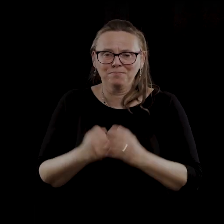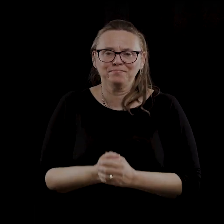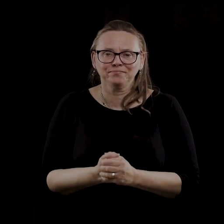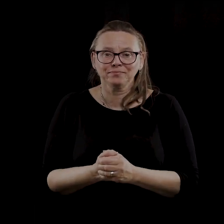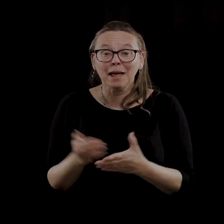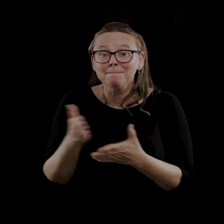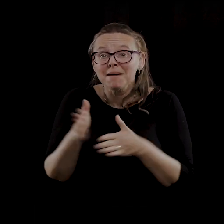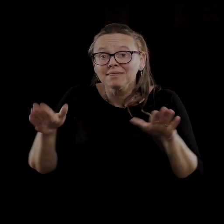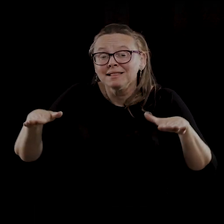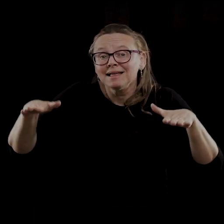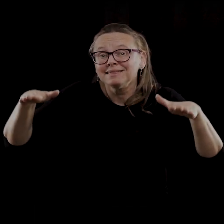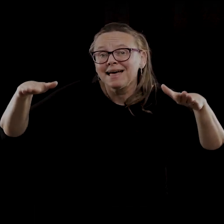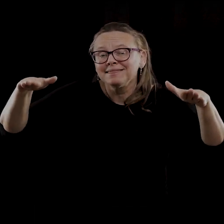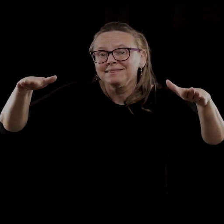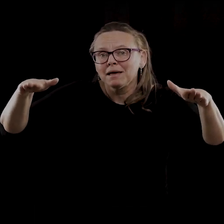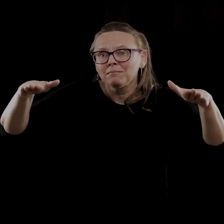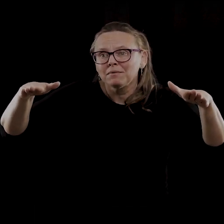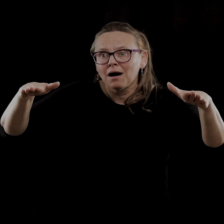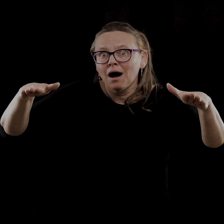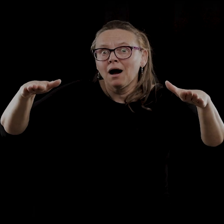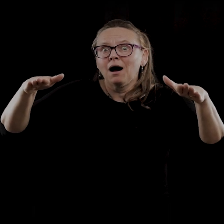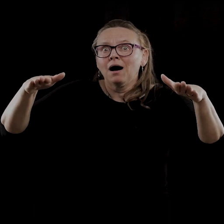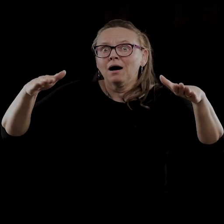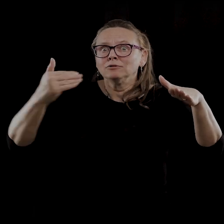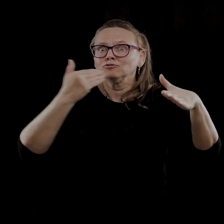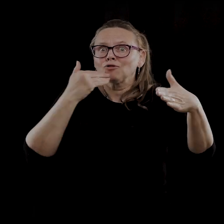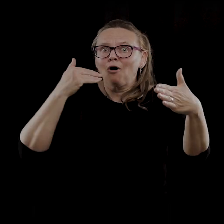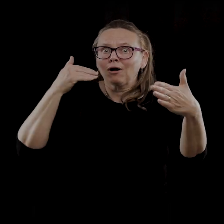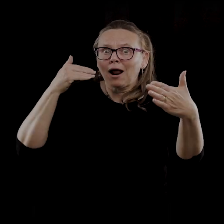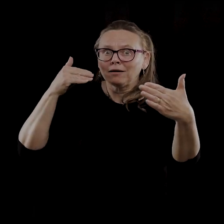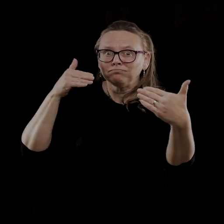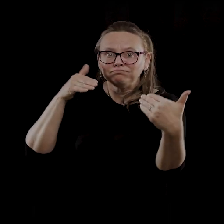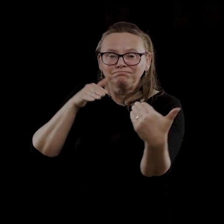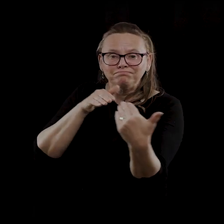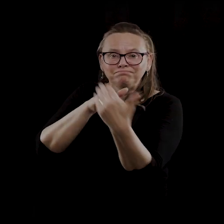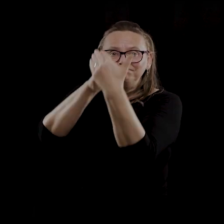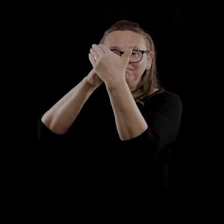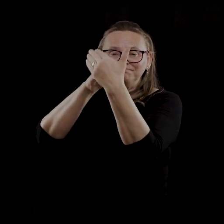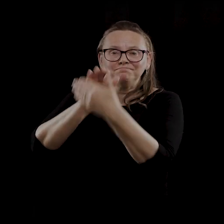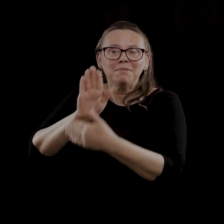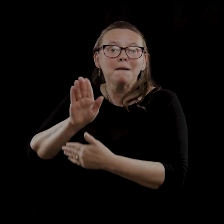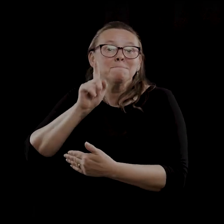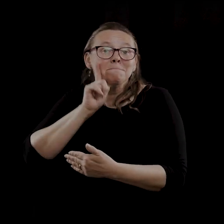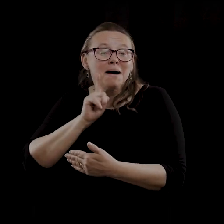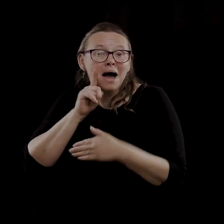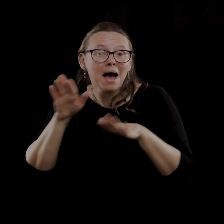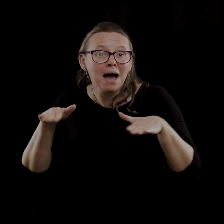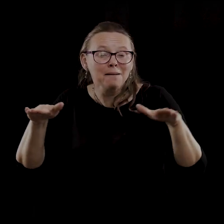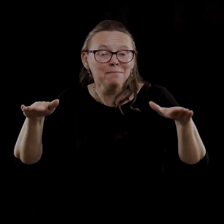Med letenjem pa se je skoraj zaletel v svojo mamo.